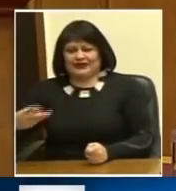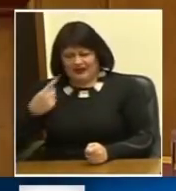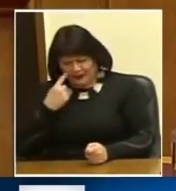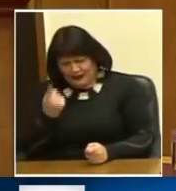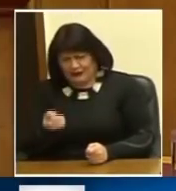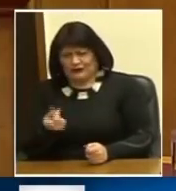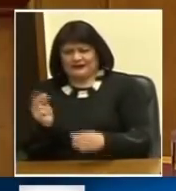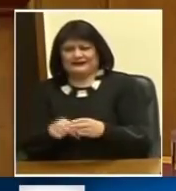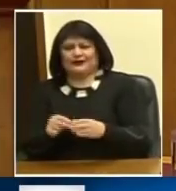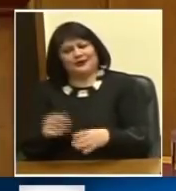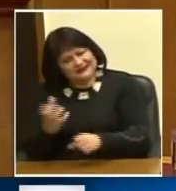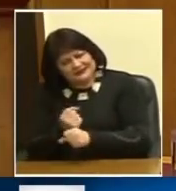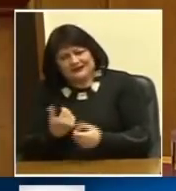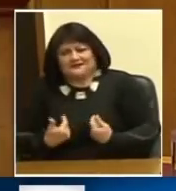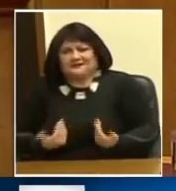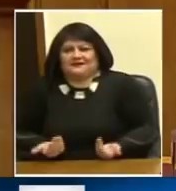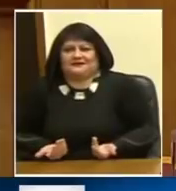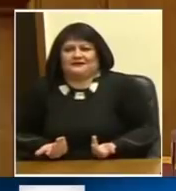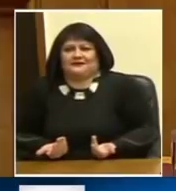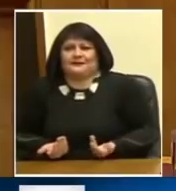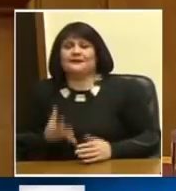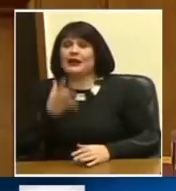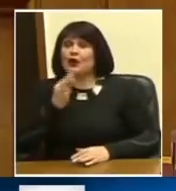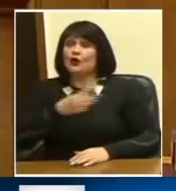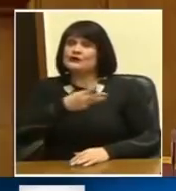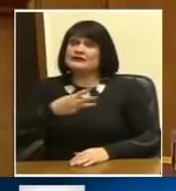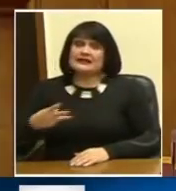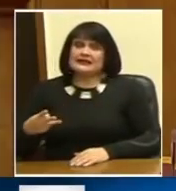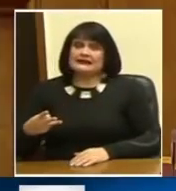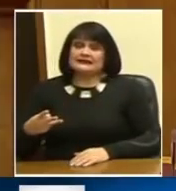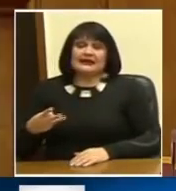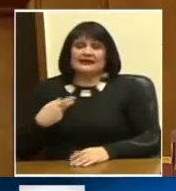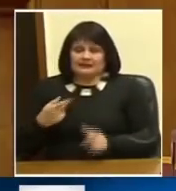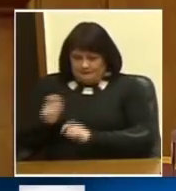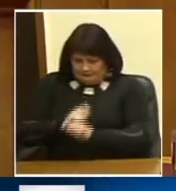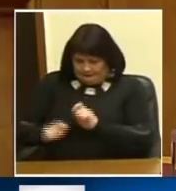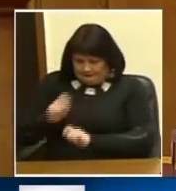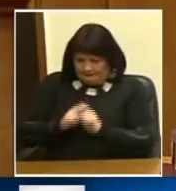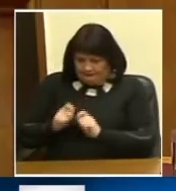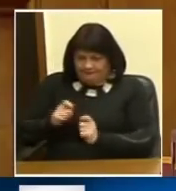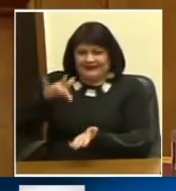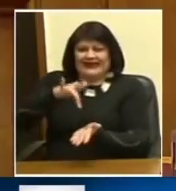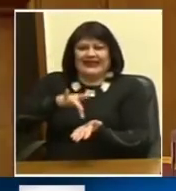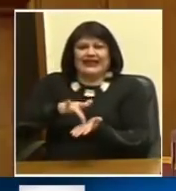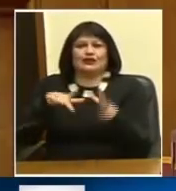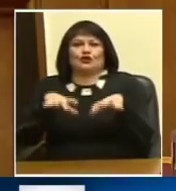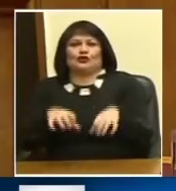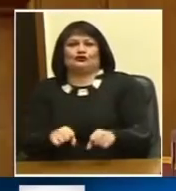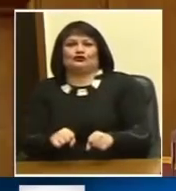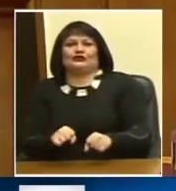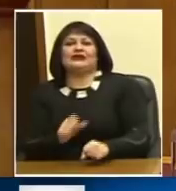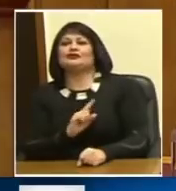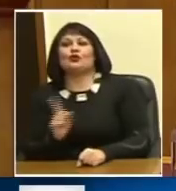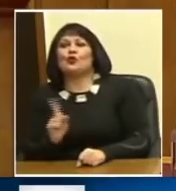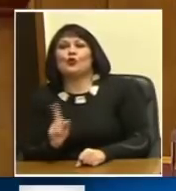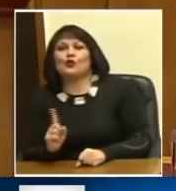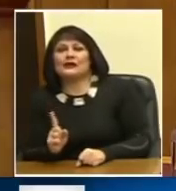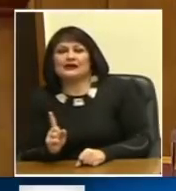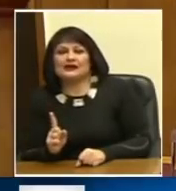στις εκλογές. Γιατί ο ΣΥΡΙΖΑ δεν κατασκευάστηκε από κανένα κέντρο εξουσίας.